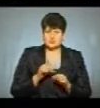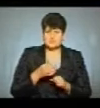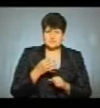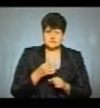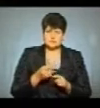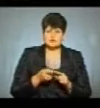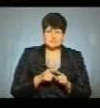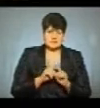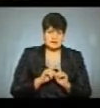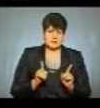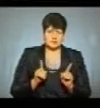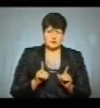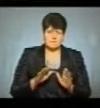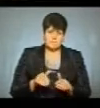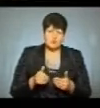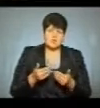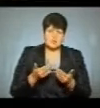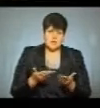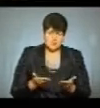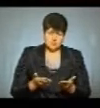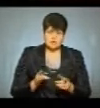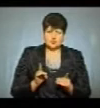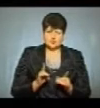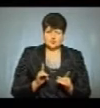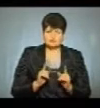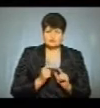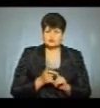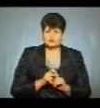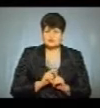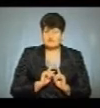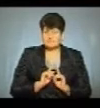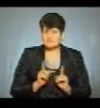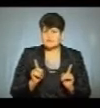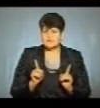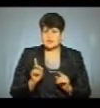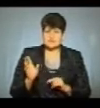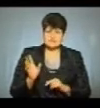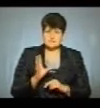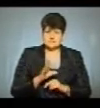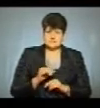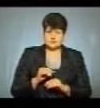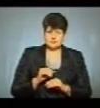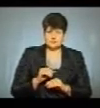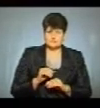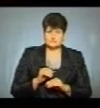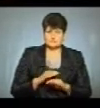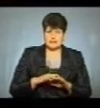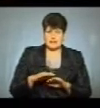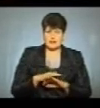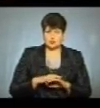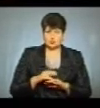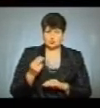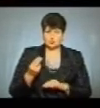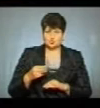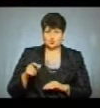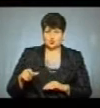це індивідуальна така подача, що досить виділяє її зі всього натовпу художників. Над